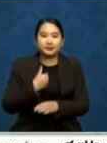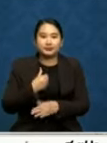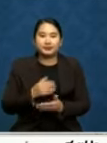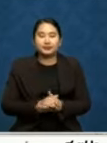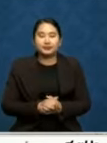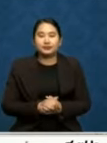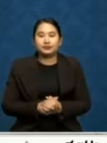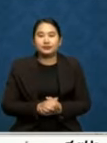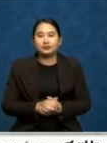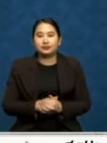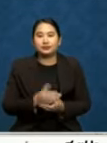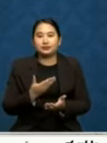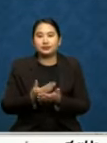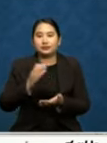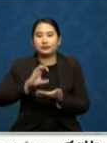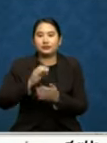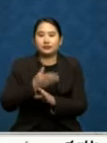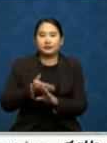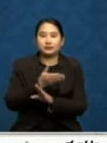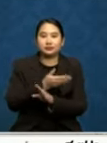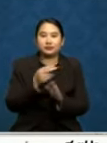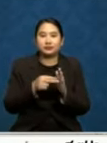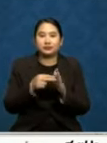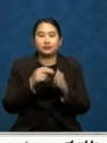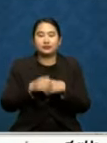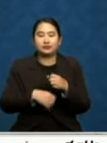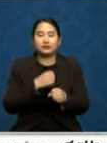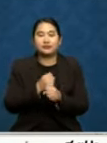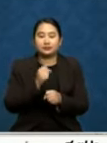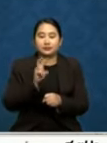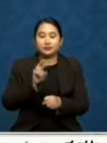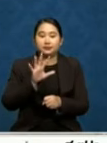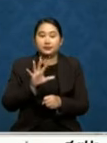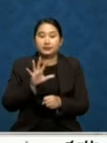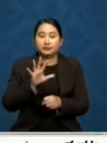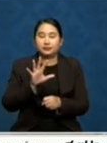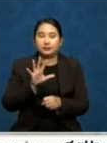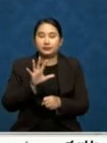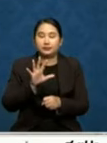องทุนฉบับนี้ได้ตั้งขึ้นมาตั้งแต่ปีพ.ศ